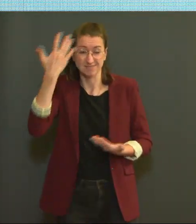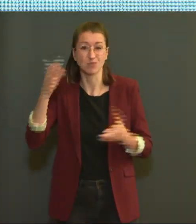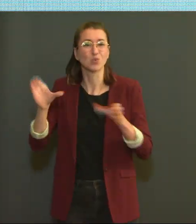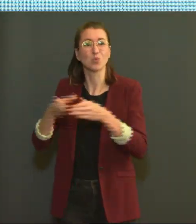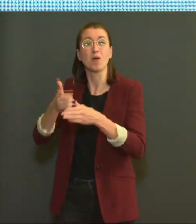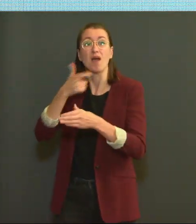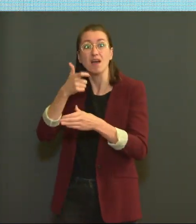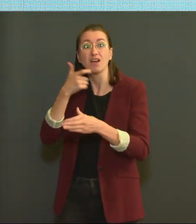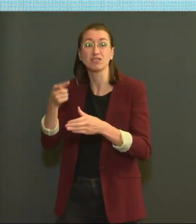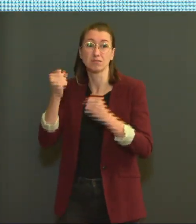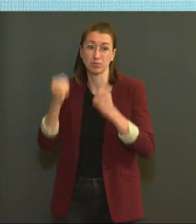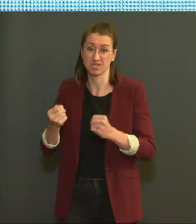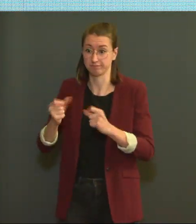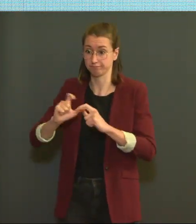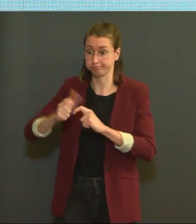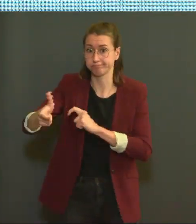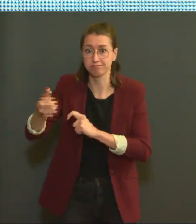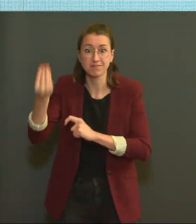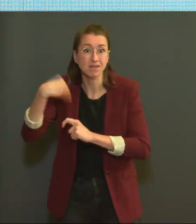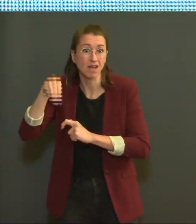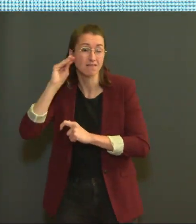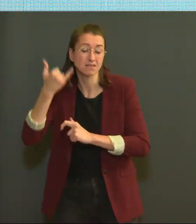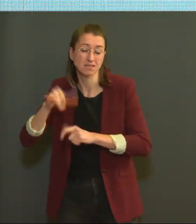plus graves de la maladie.